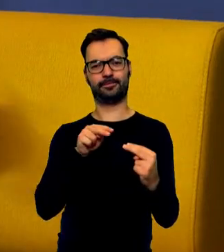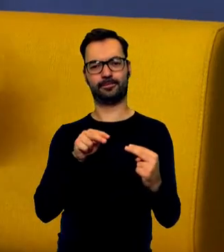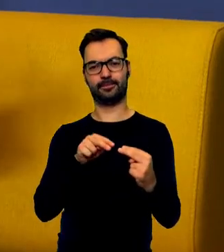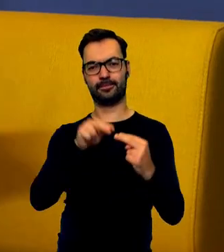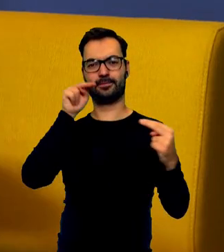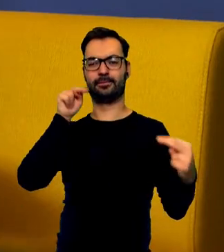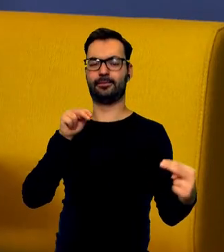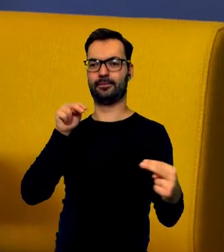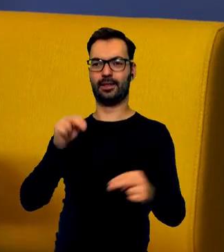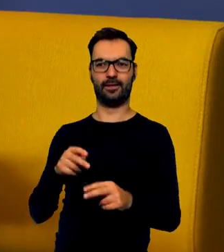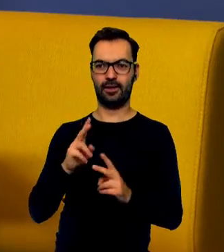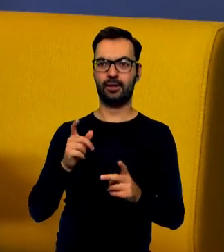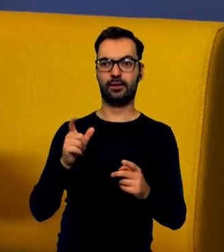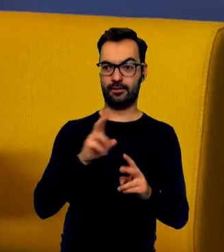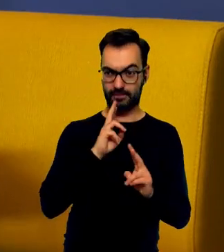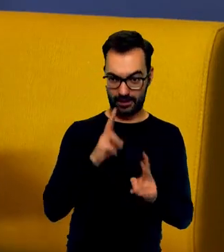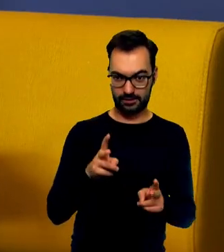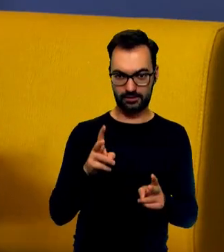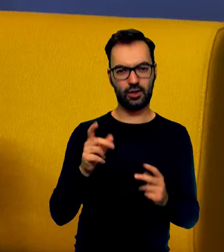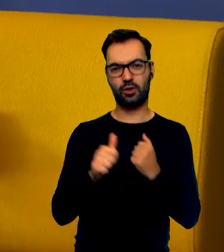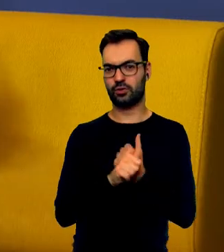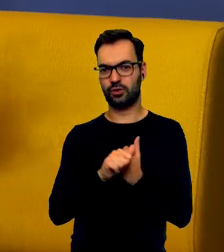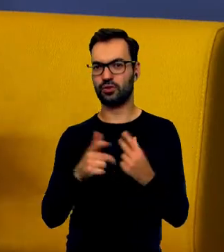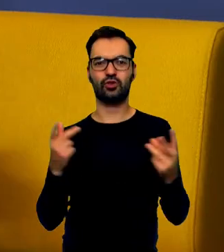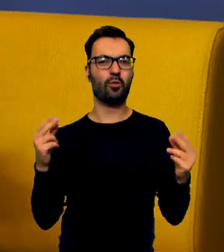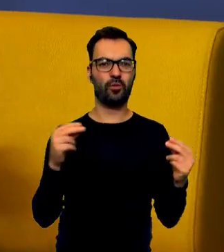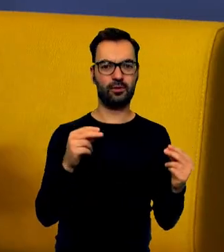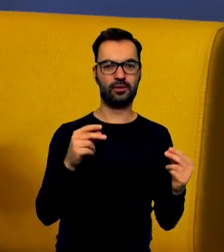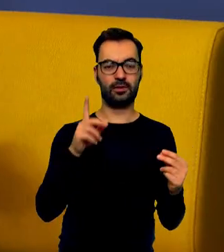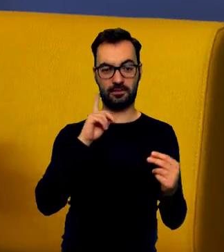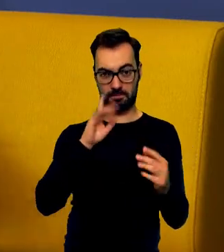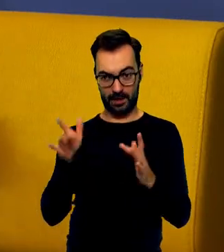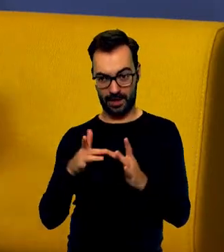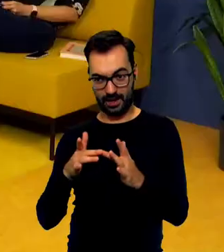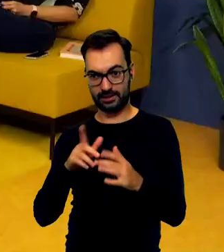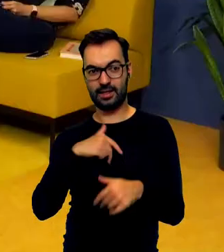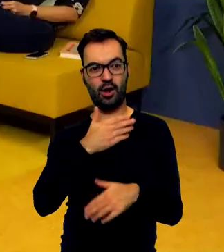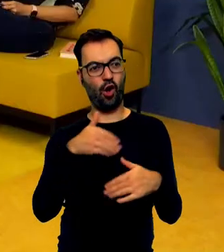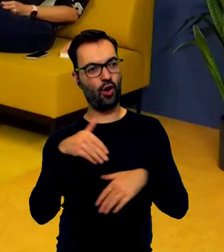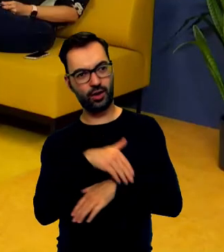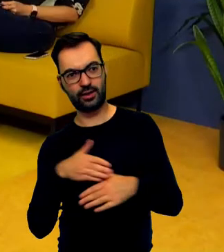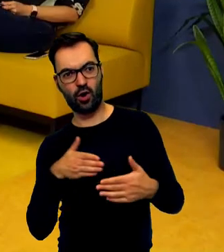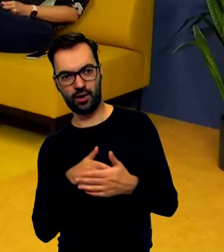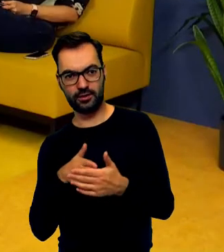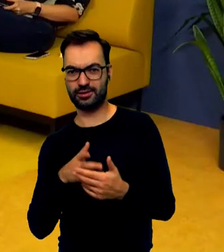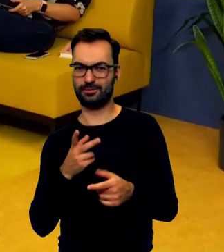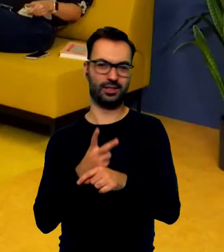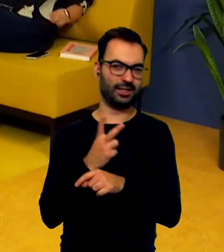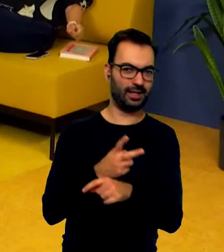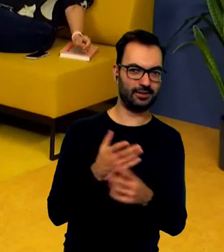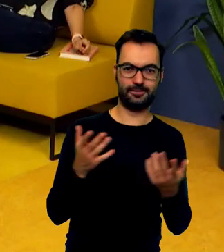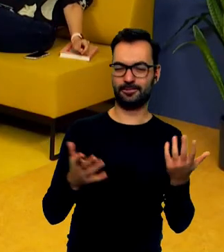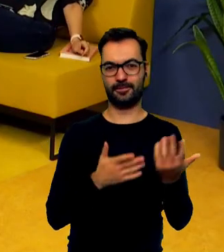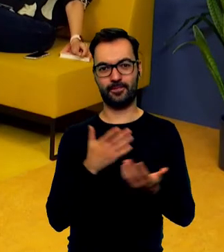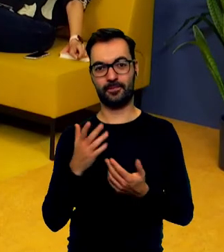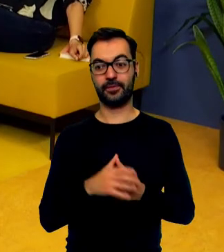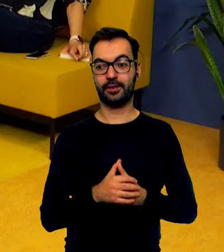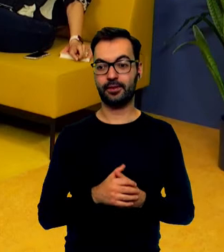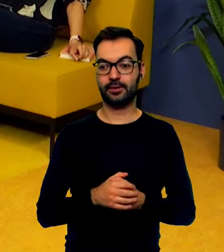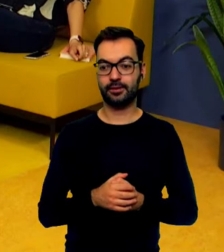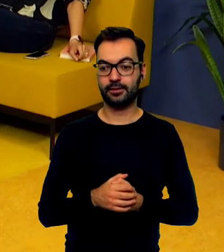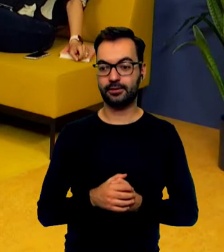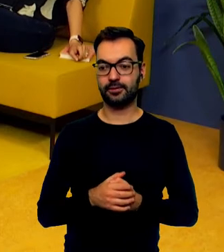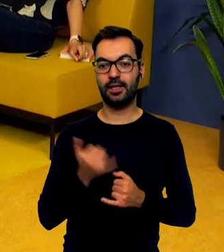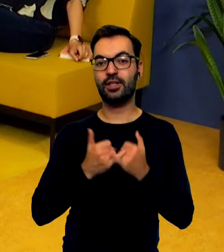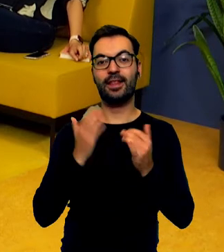czy rzeczywiście są podstawy, żeby taki zarzut sformułować, czy też może jest to jakaś przesadna reakcja. No, lądujemy w